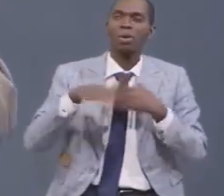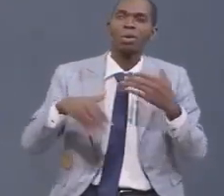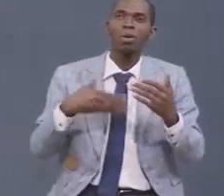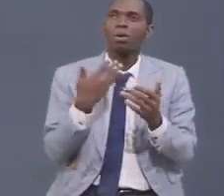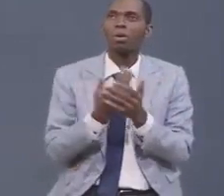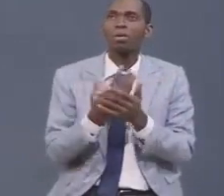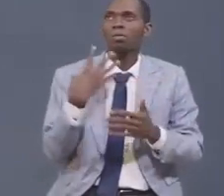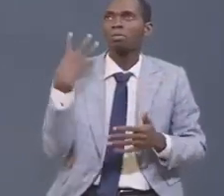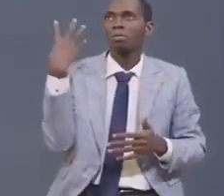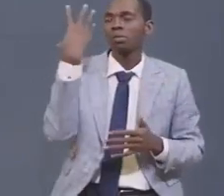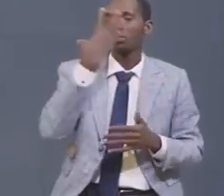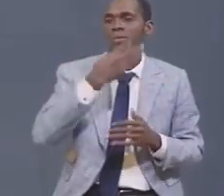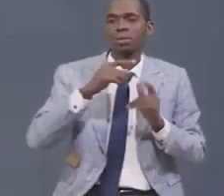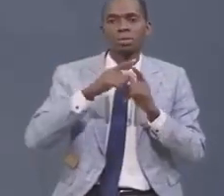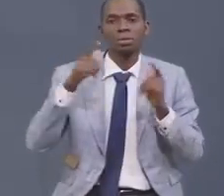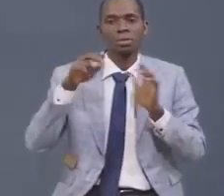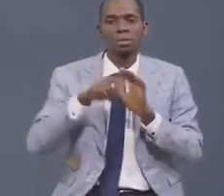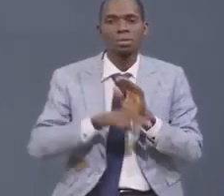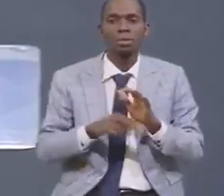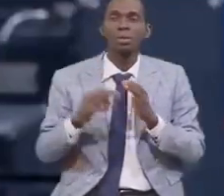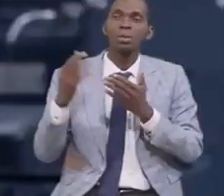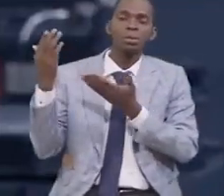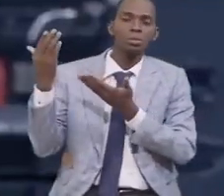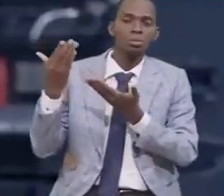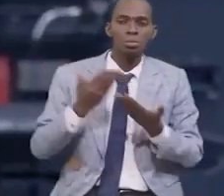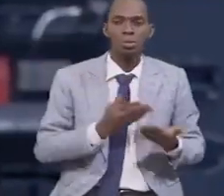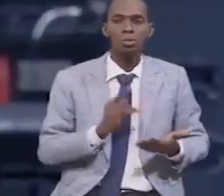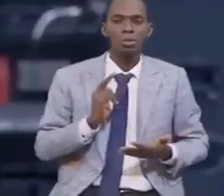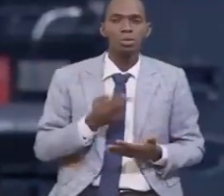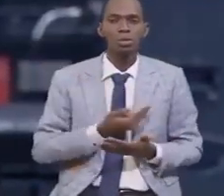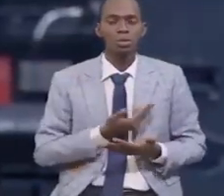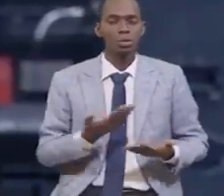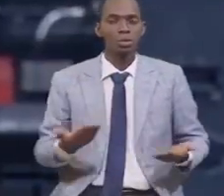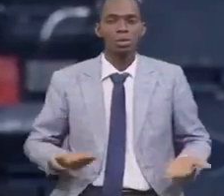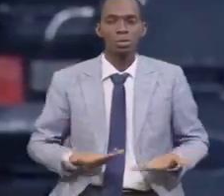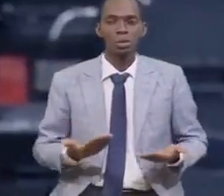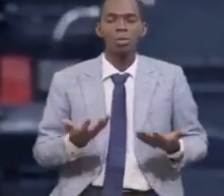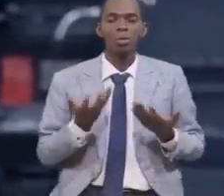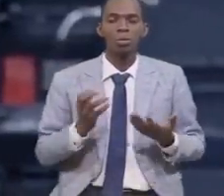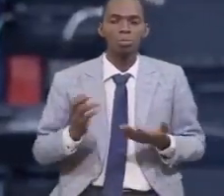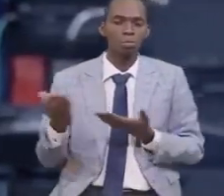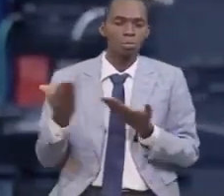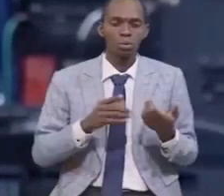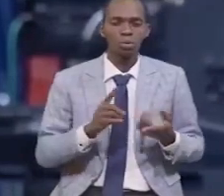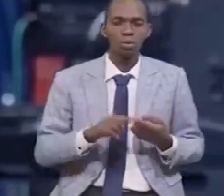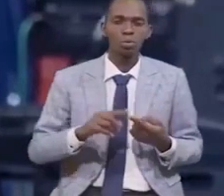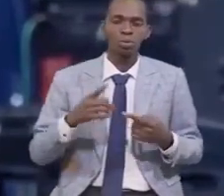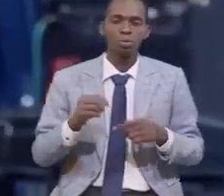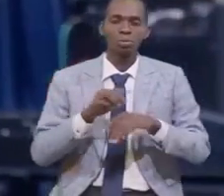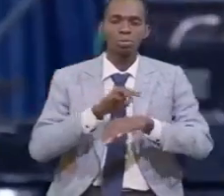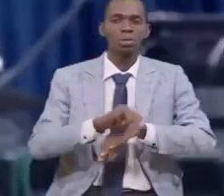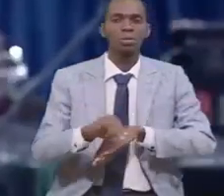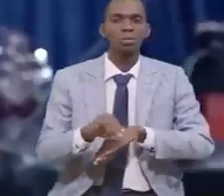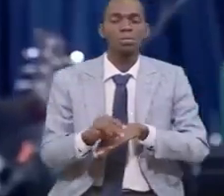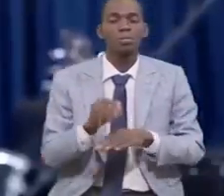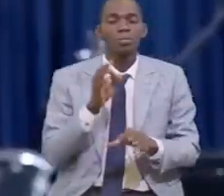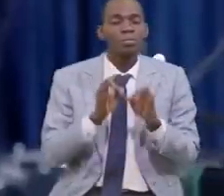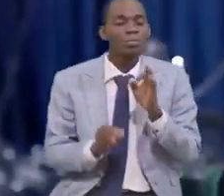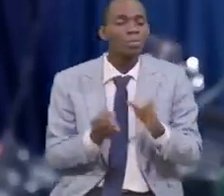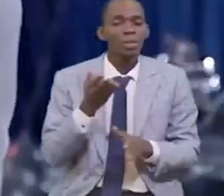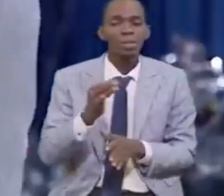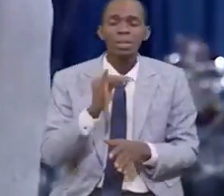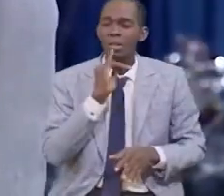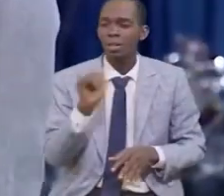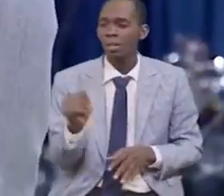ఆయన సృష్టికర్త సకల మహిమ ప్రభావాలు ఉన్నవాడు. మన జీవితంలో and calls us to ministry. మనల్ని సేవకు పిలిచాడు. If there is anything we